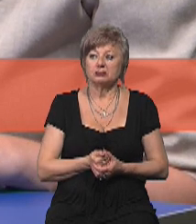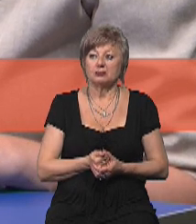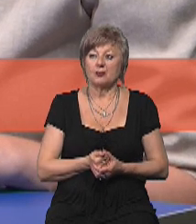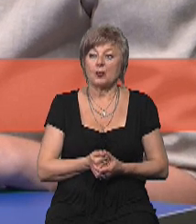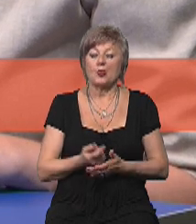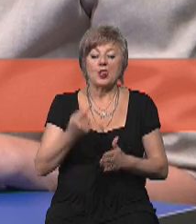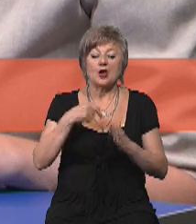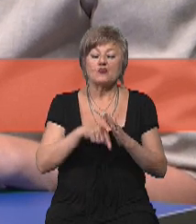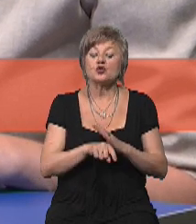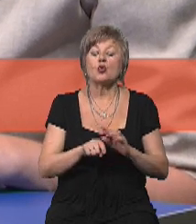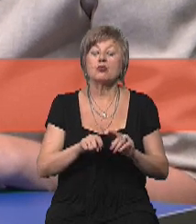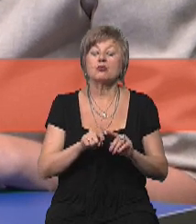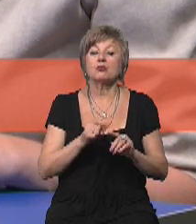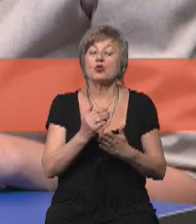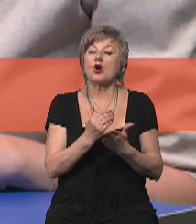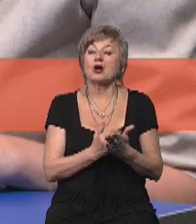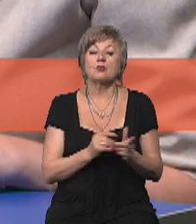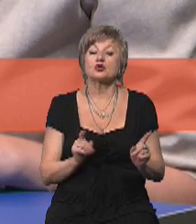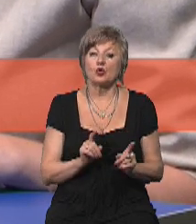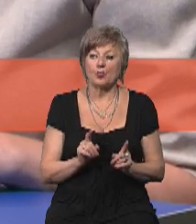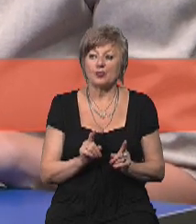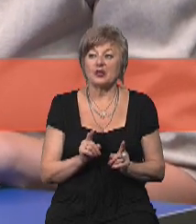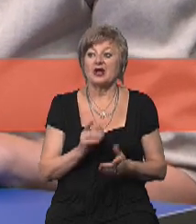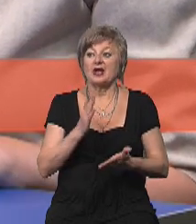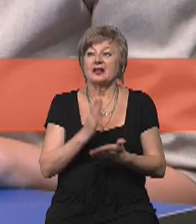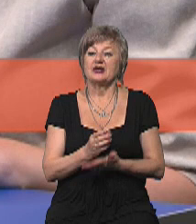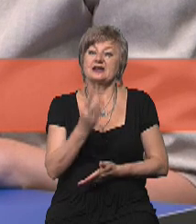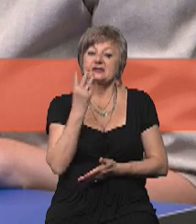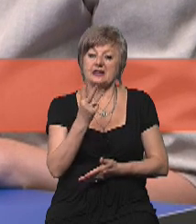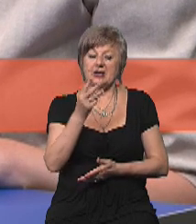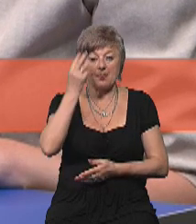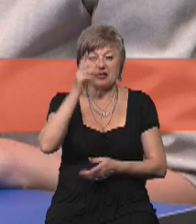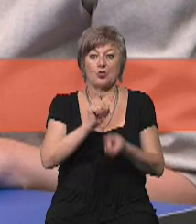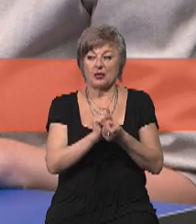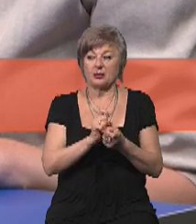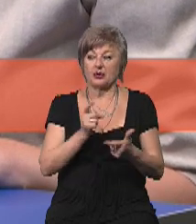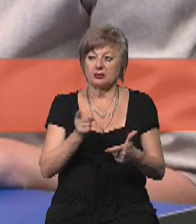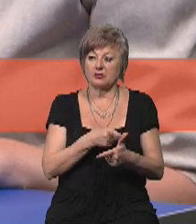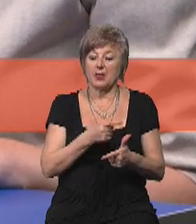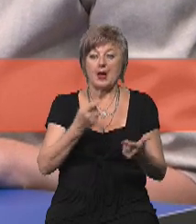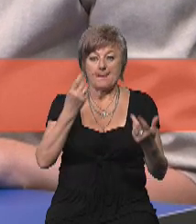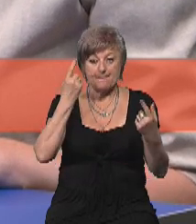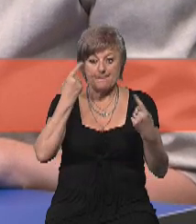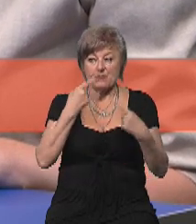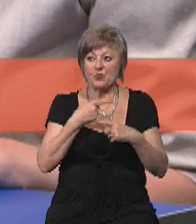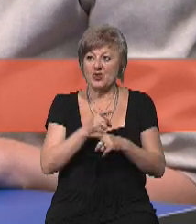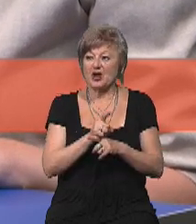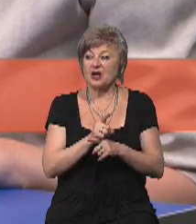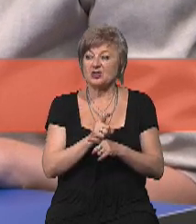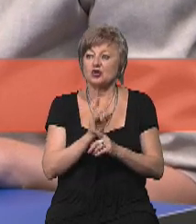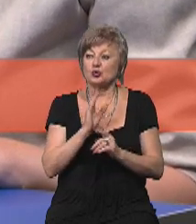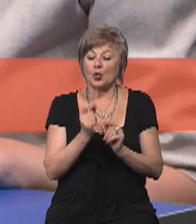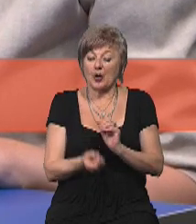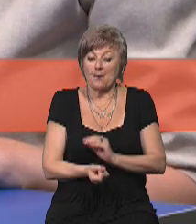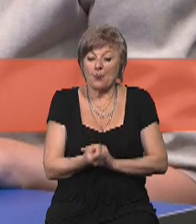В чем суть этой программы? Суть в том, что есть три метода борьбы. Первое – это механическая отработка, когда растение еще